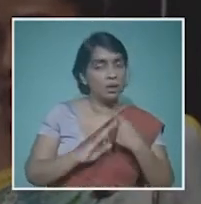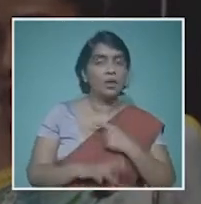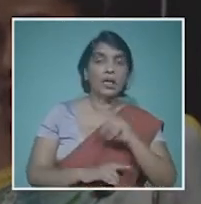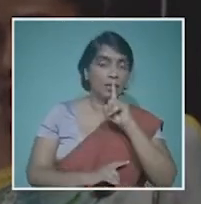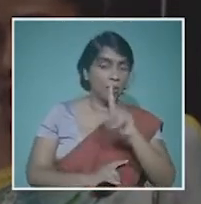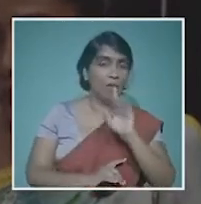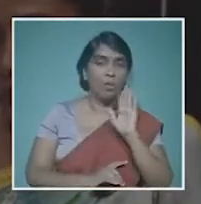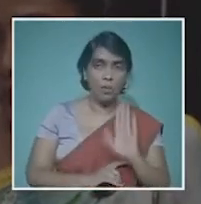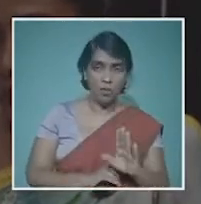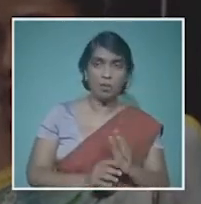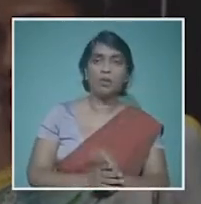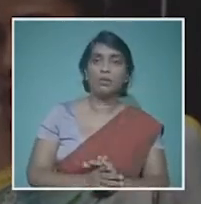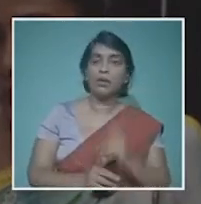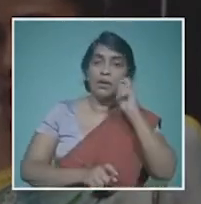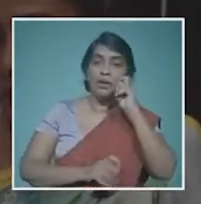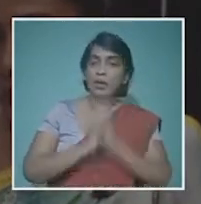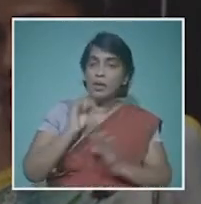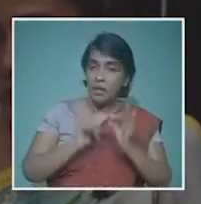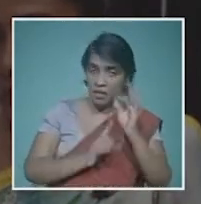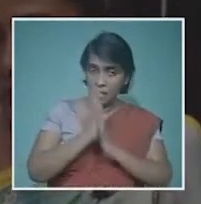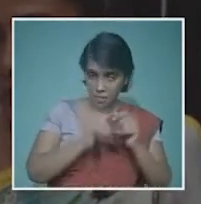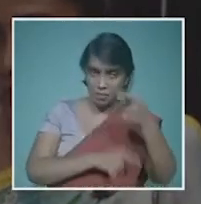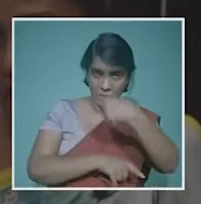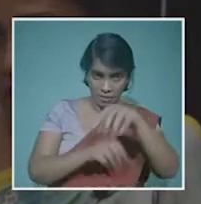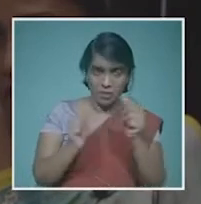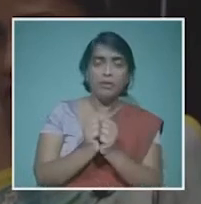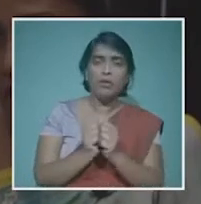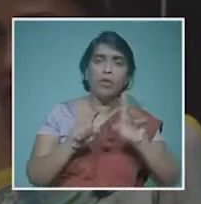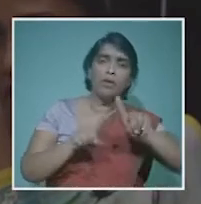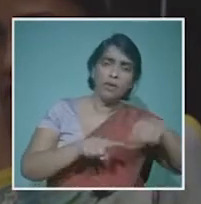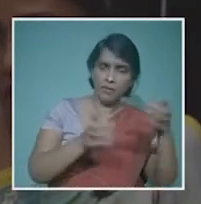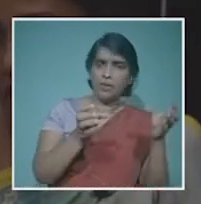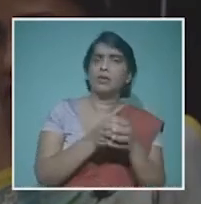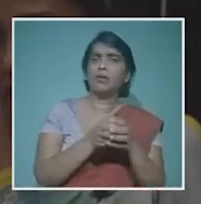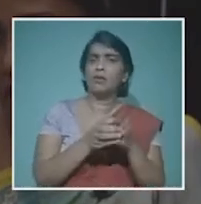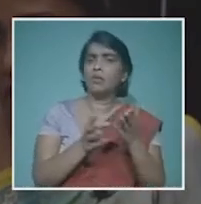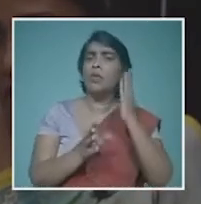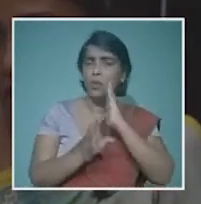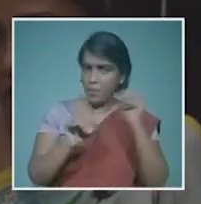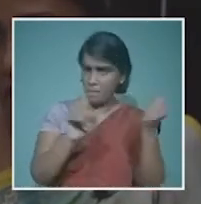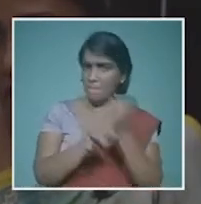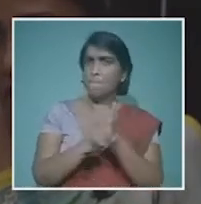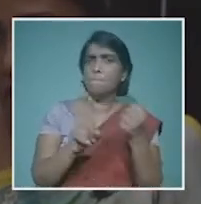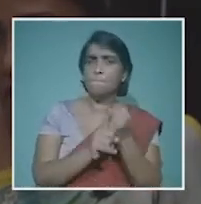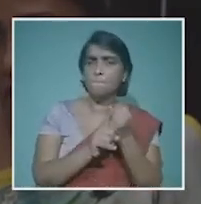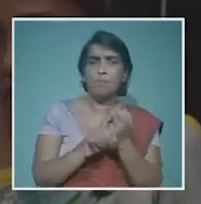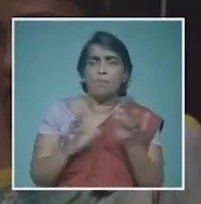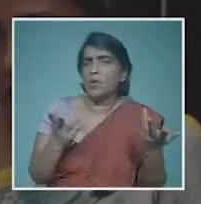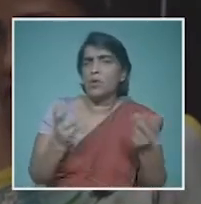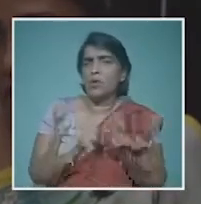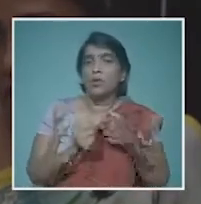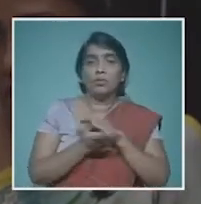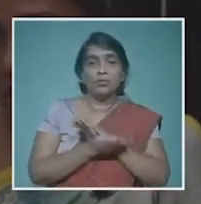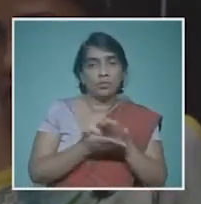ඕන මහජන නියෝජිතයන්ද මේක කරන්නේ, එහෙම නැත්නම් වෙනත් කණ්ඩායමක්ද, එහෙම නැත්නම් වෙන විදේශ බලවේගද, මොනවද කියලා